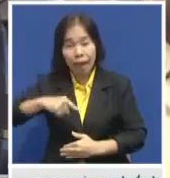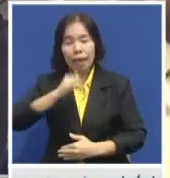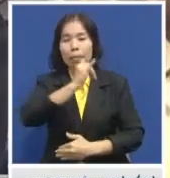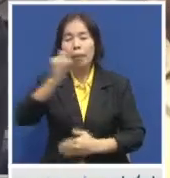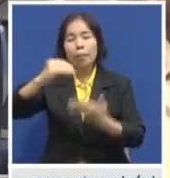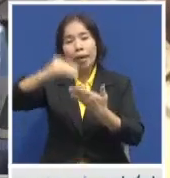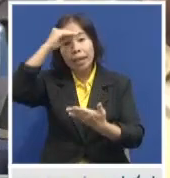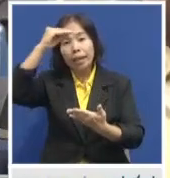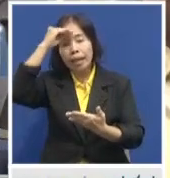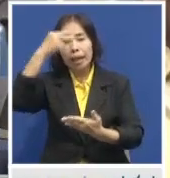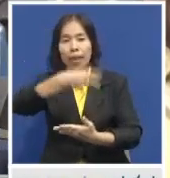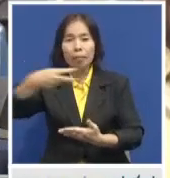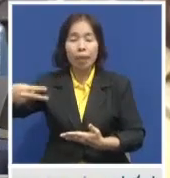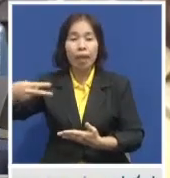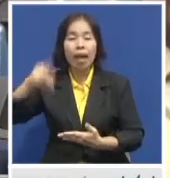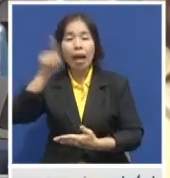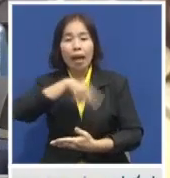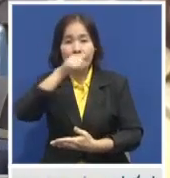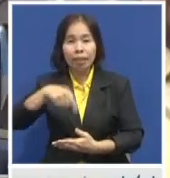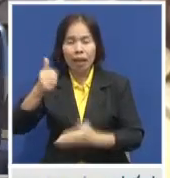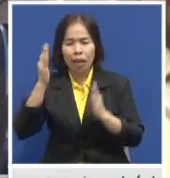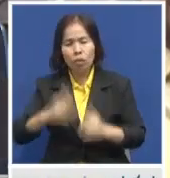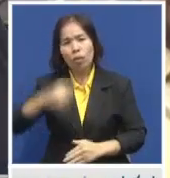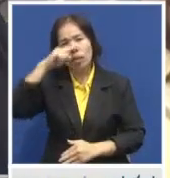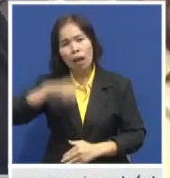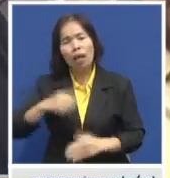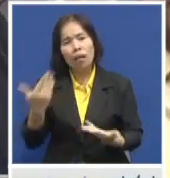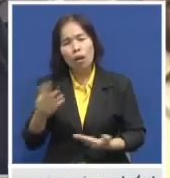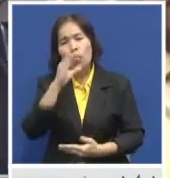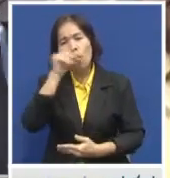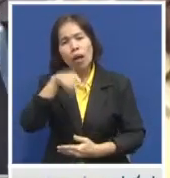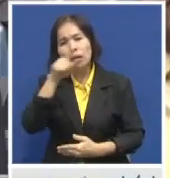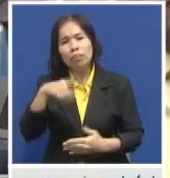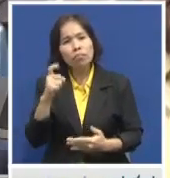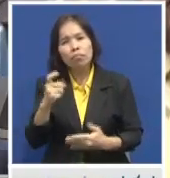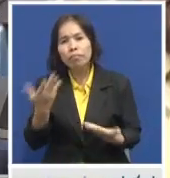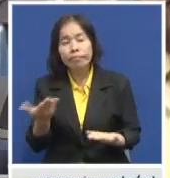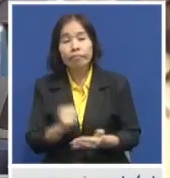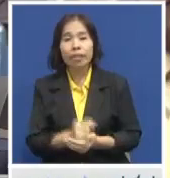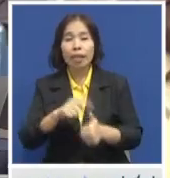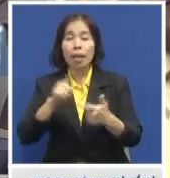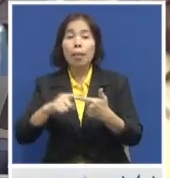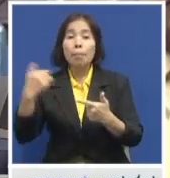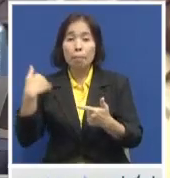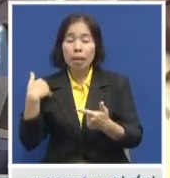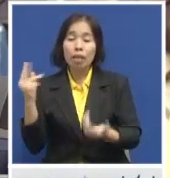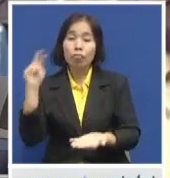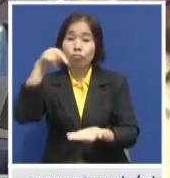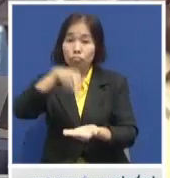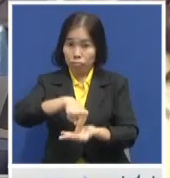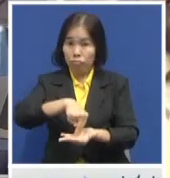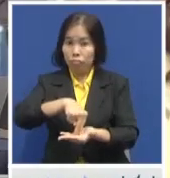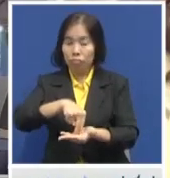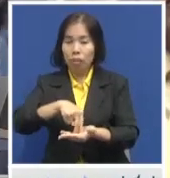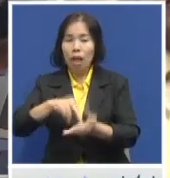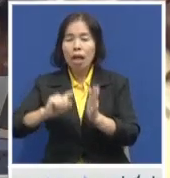คนครับแต่ณวันนี้เด็กไทยก็ยังพูดภาษาอังกฤษกันไม่ได้เรามีไหมครับ สตาร์ทอัพเหมือนกันครับทุกประเทศมี